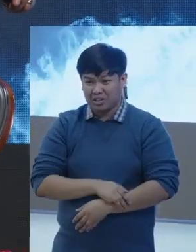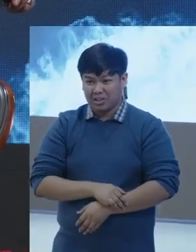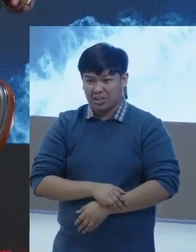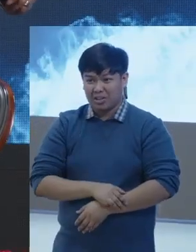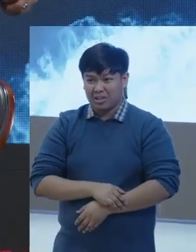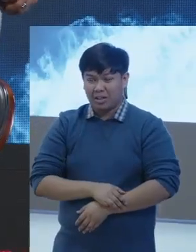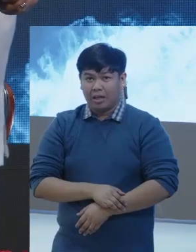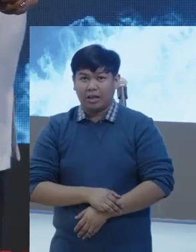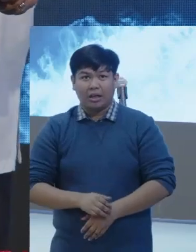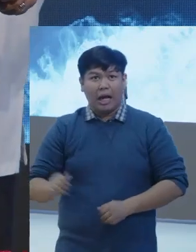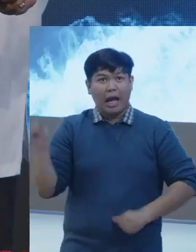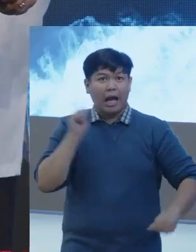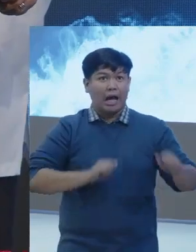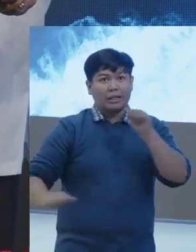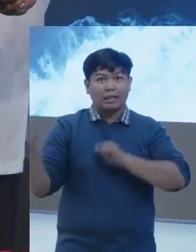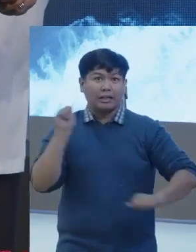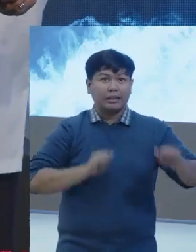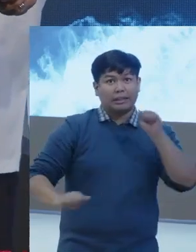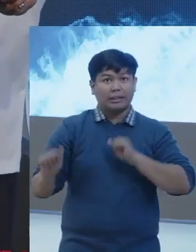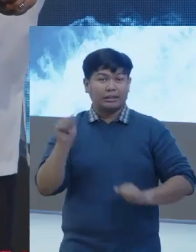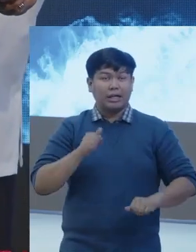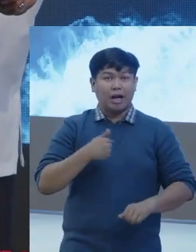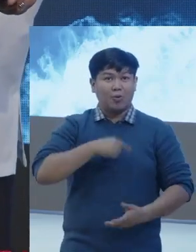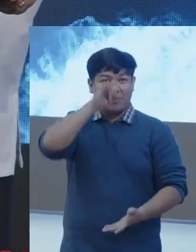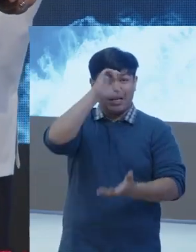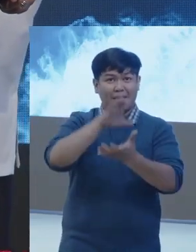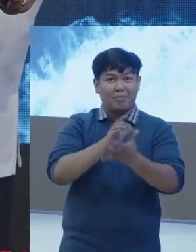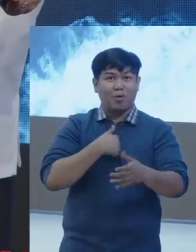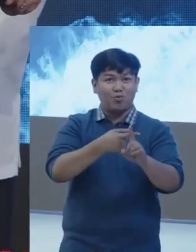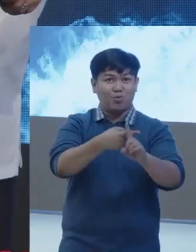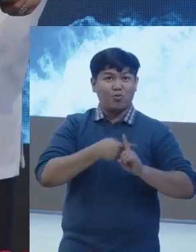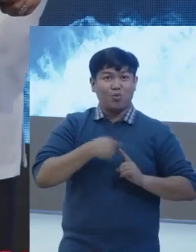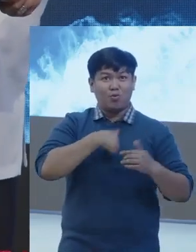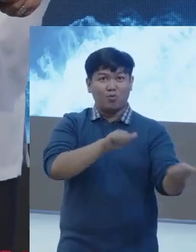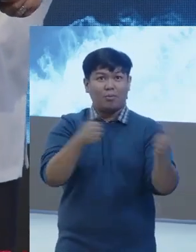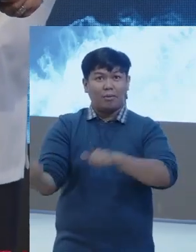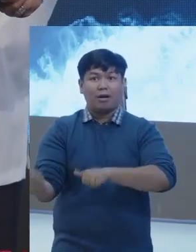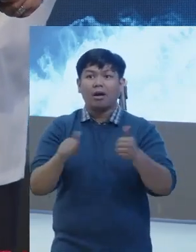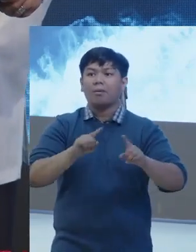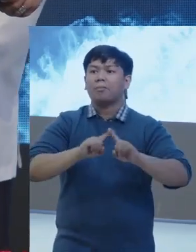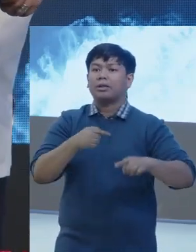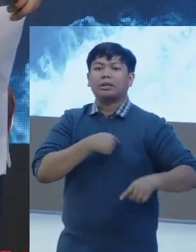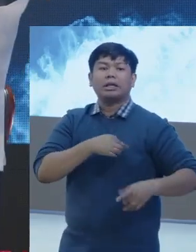Pero hindi naman sumunod na may pagbabagong buhay.